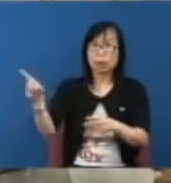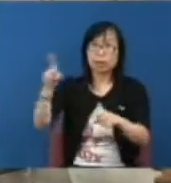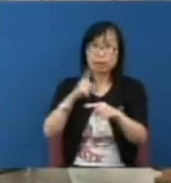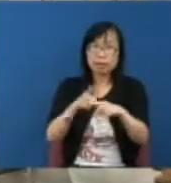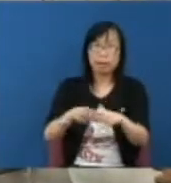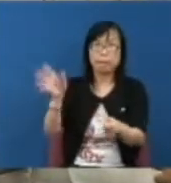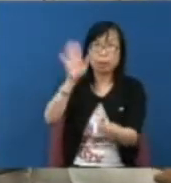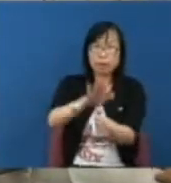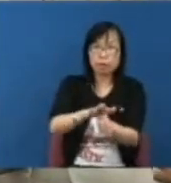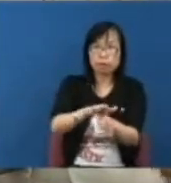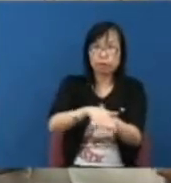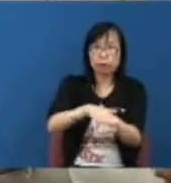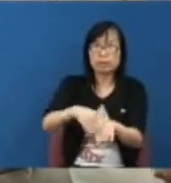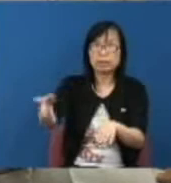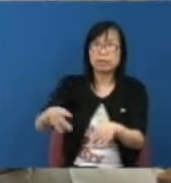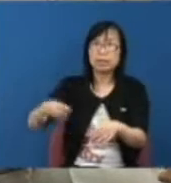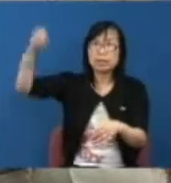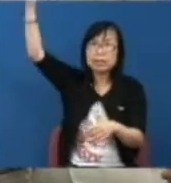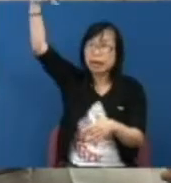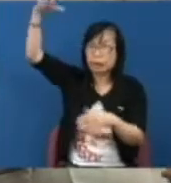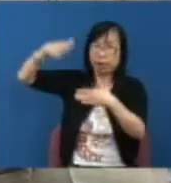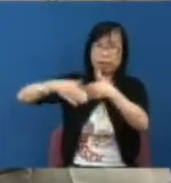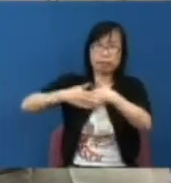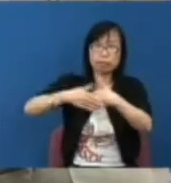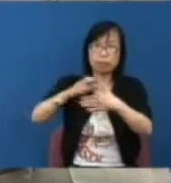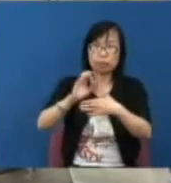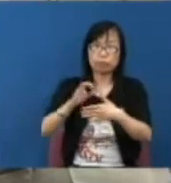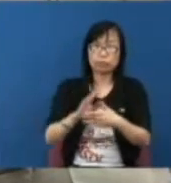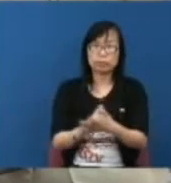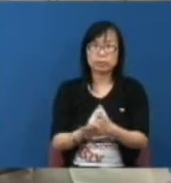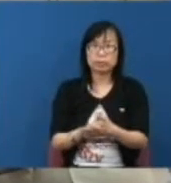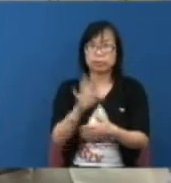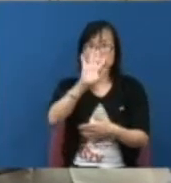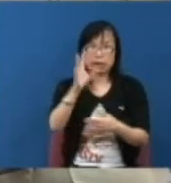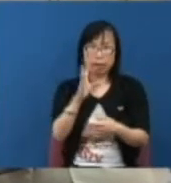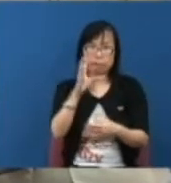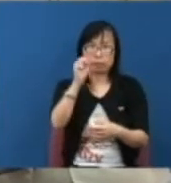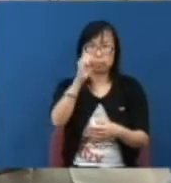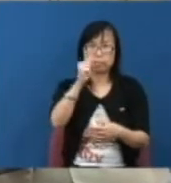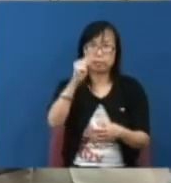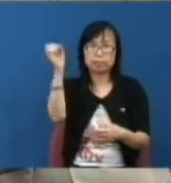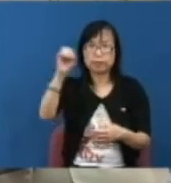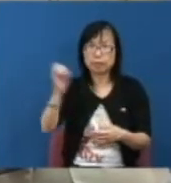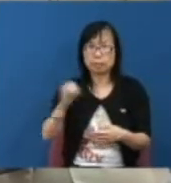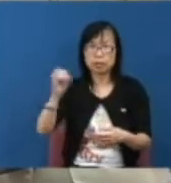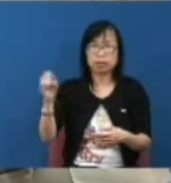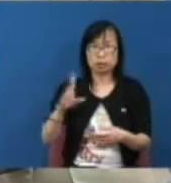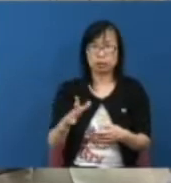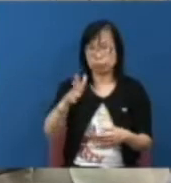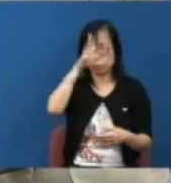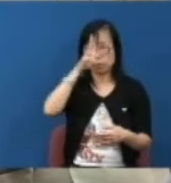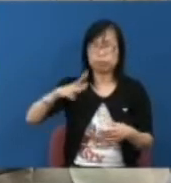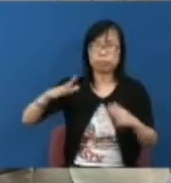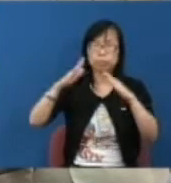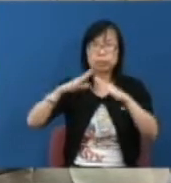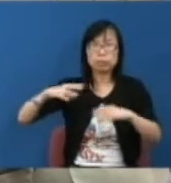一個咁嘅正正式式嘅曬棚用途地方，咁冇理由淨係50%噶嘛。所以覺得如果阿林鄭局長話俾